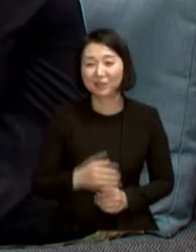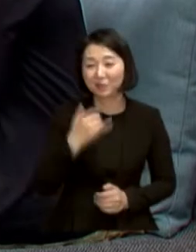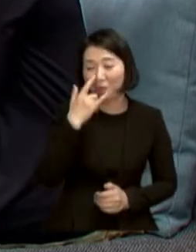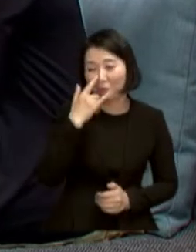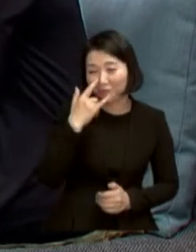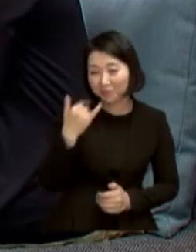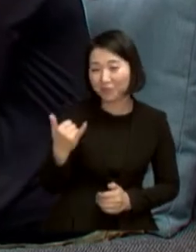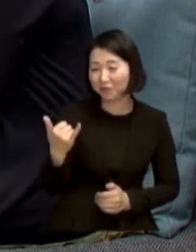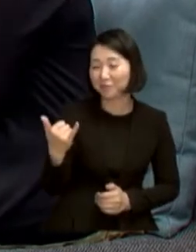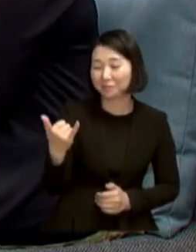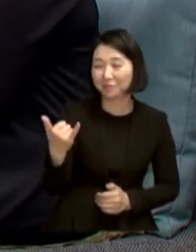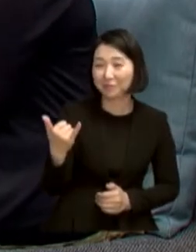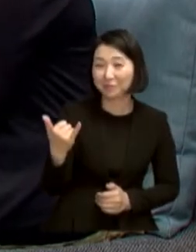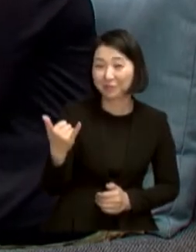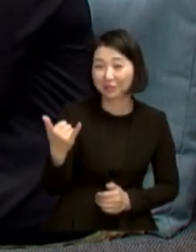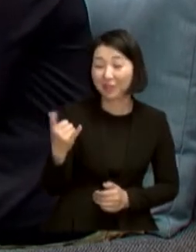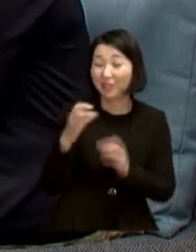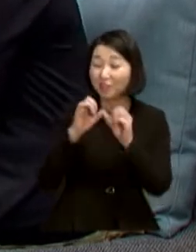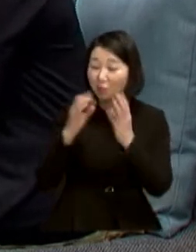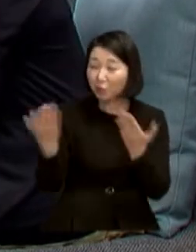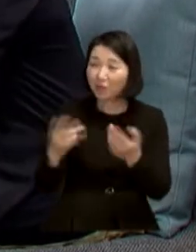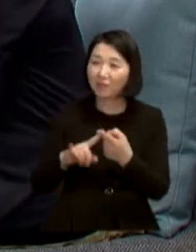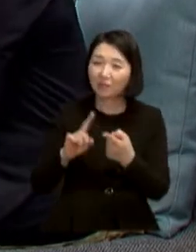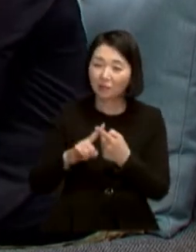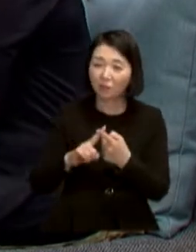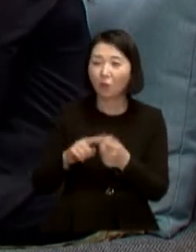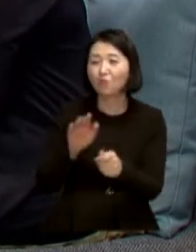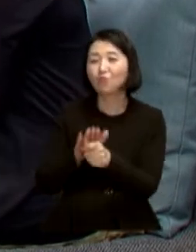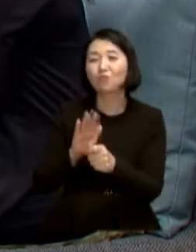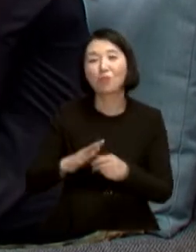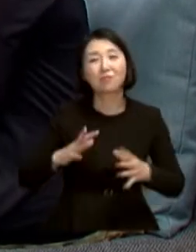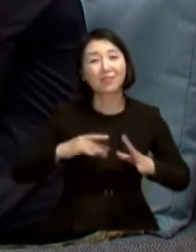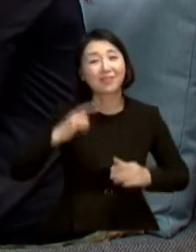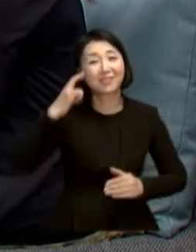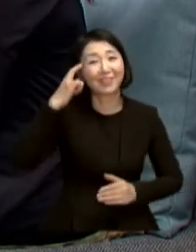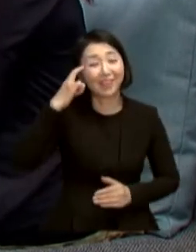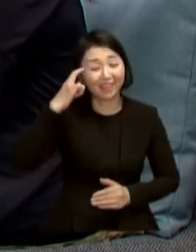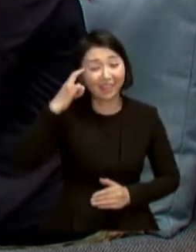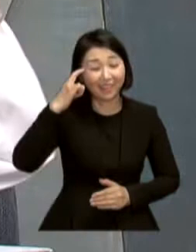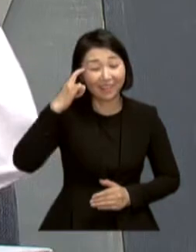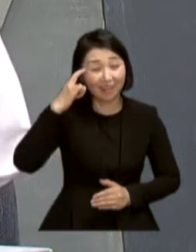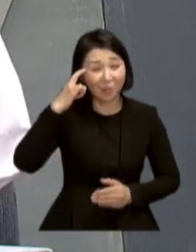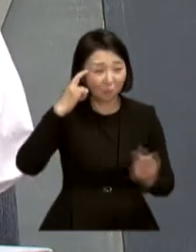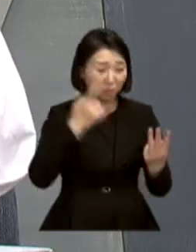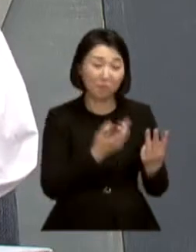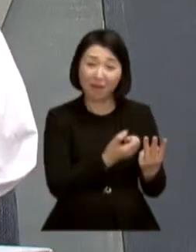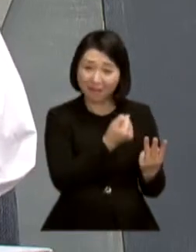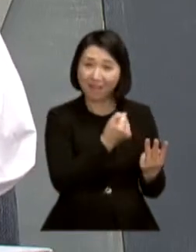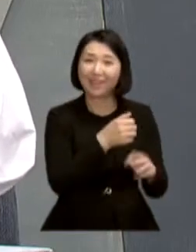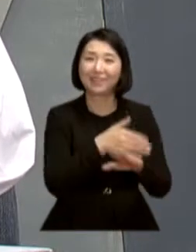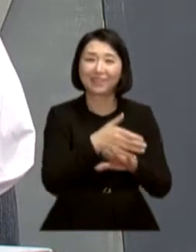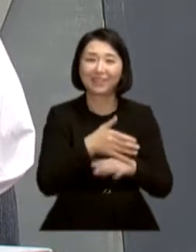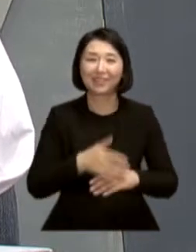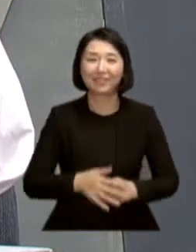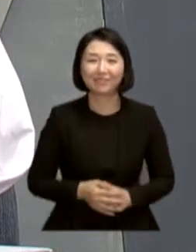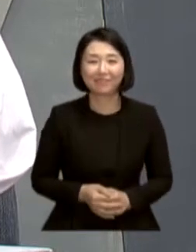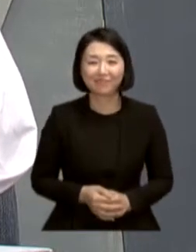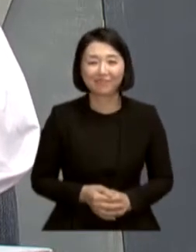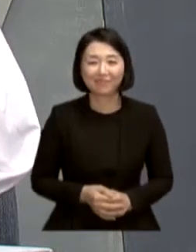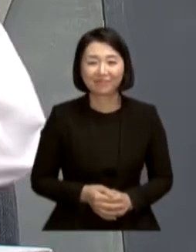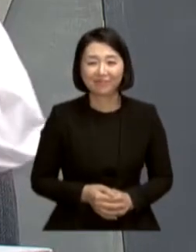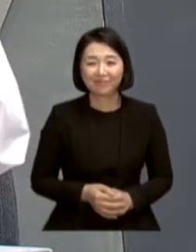응원하고 자랑스럽게 생각한다는 것 자체가 진짜 너무나 감사합니다. 아, 이희석 선교사님 그리고 장지현